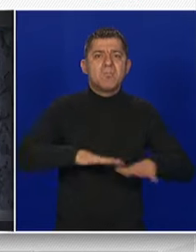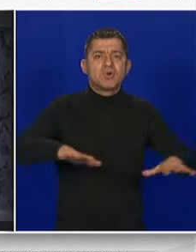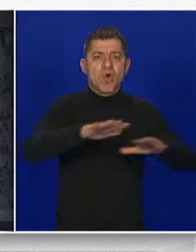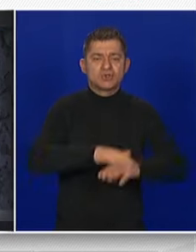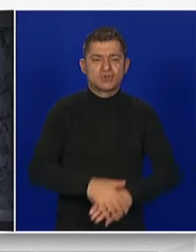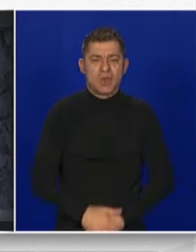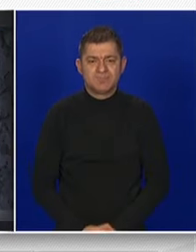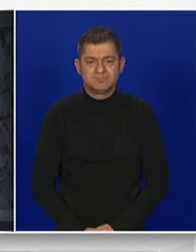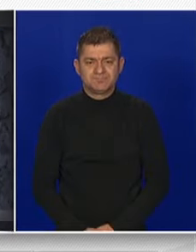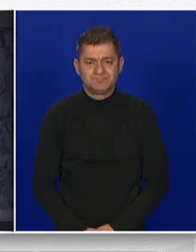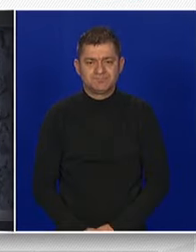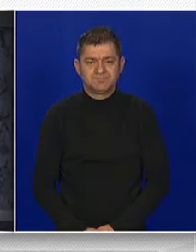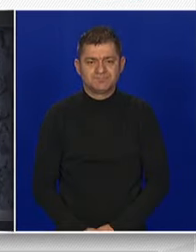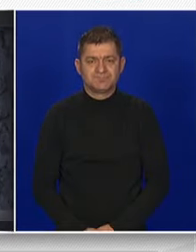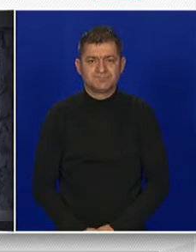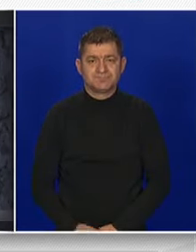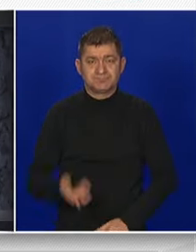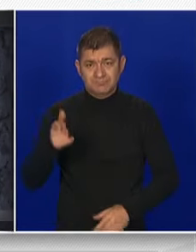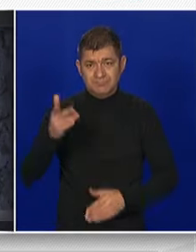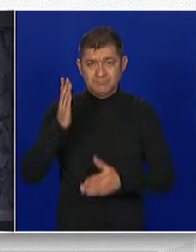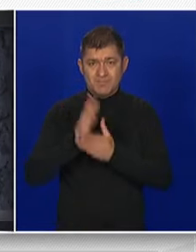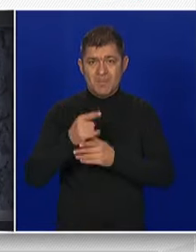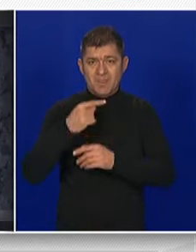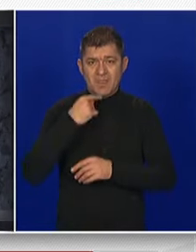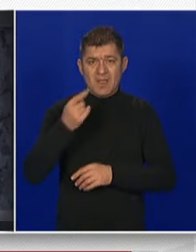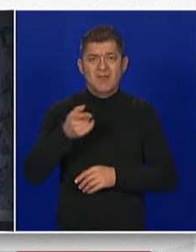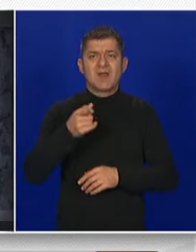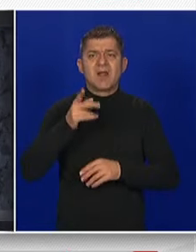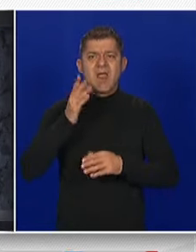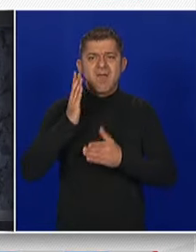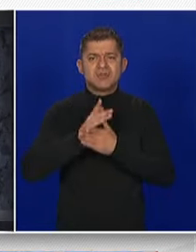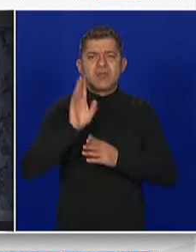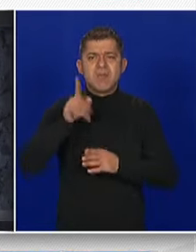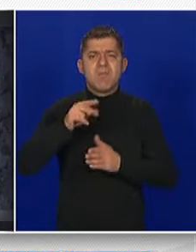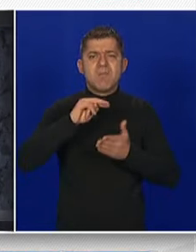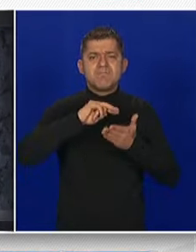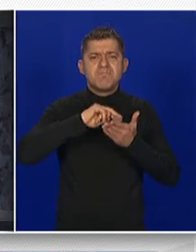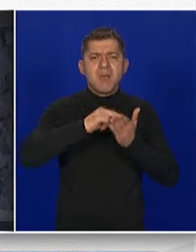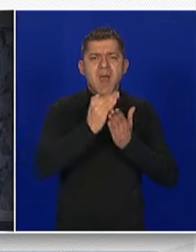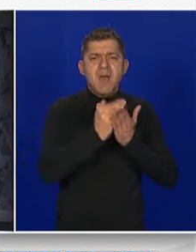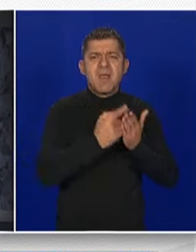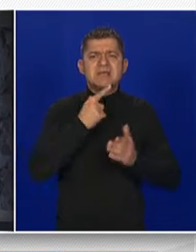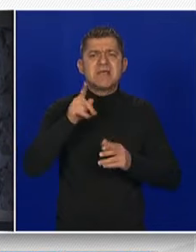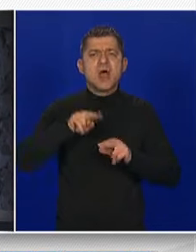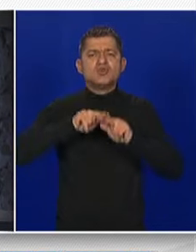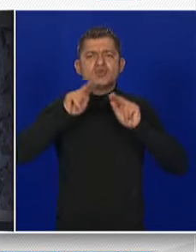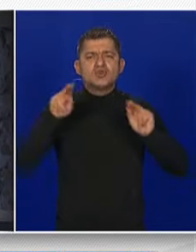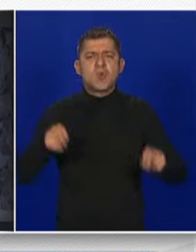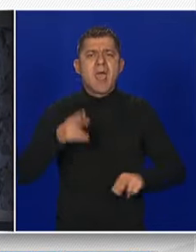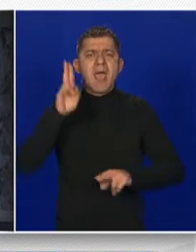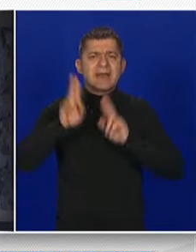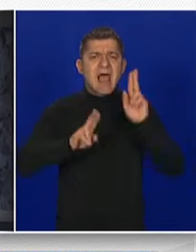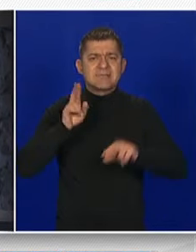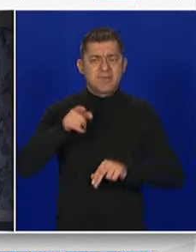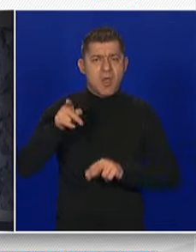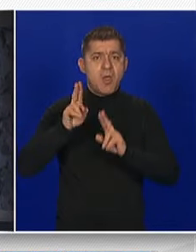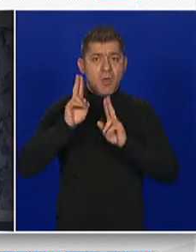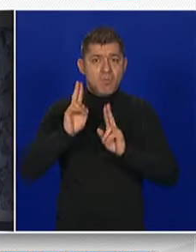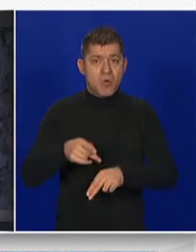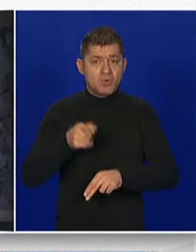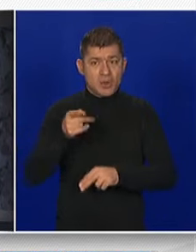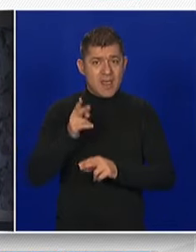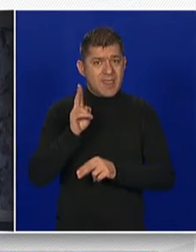postoji još od ranije epidemiološki okvir za sudske rasprave. On se može, ukoliko